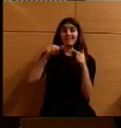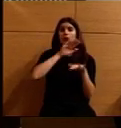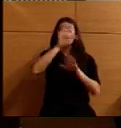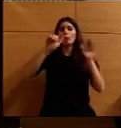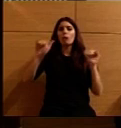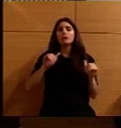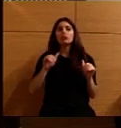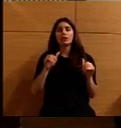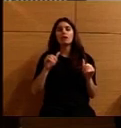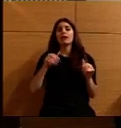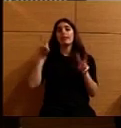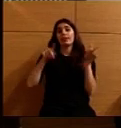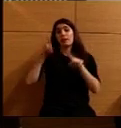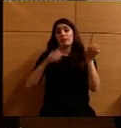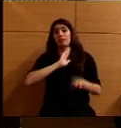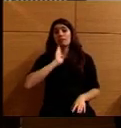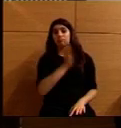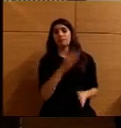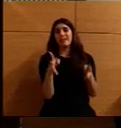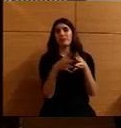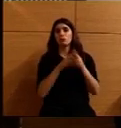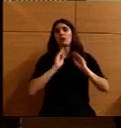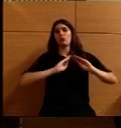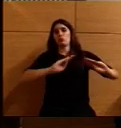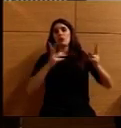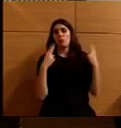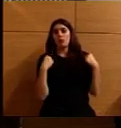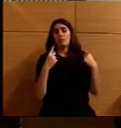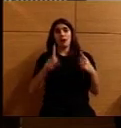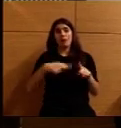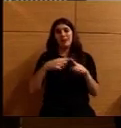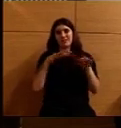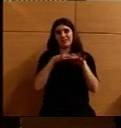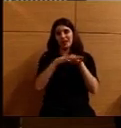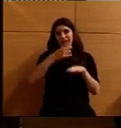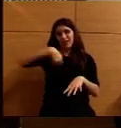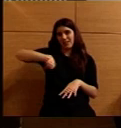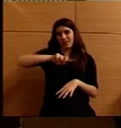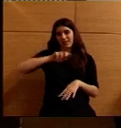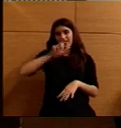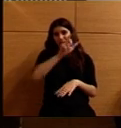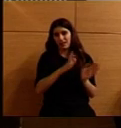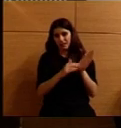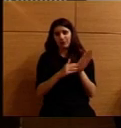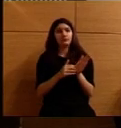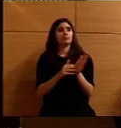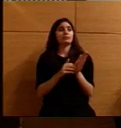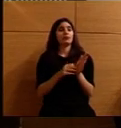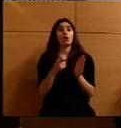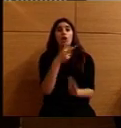convocatòria s'efectua respecte dels danys provocats en infraestructures municipals i la red viària provincial i insular per l'episodi abans